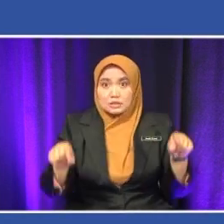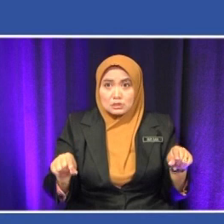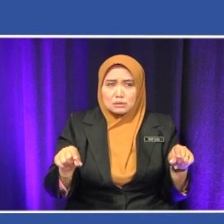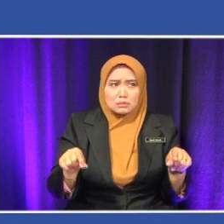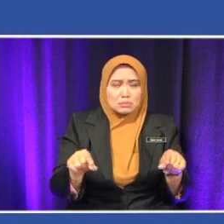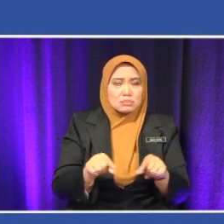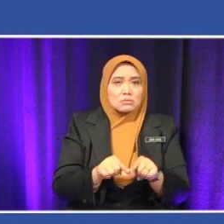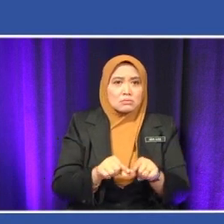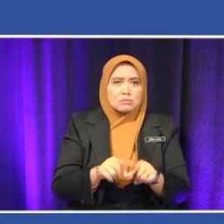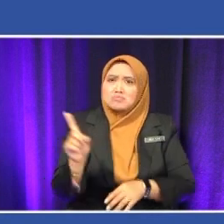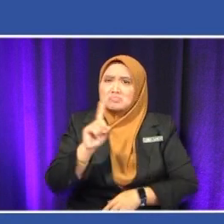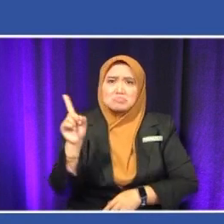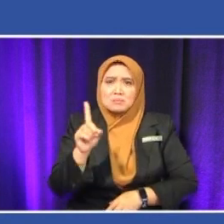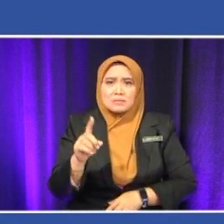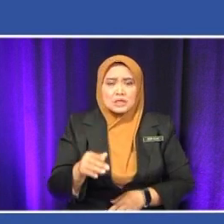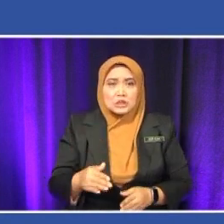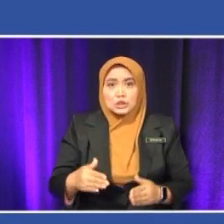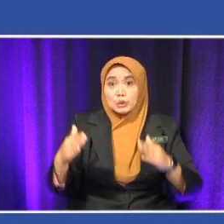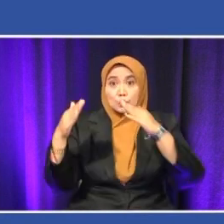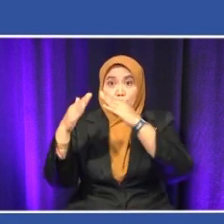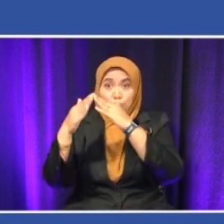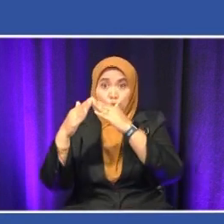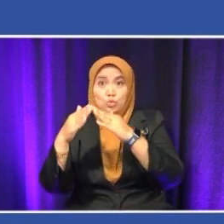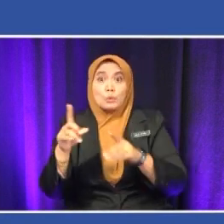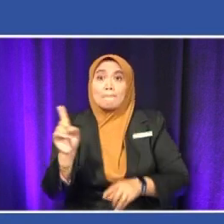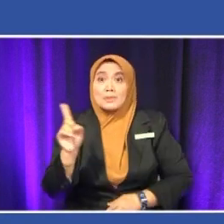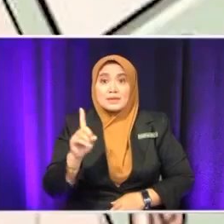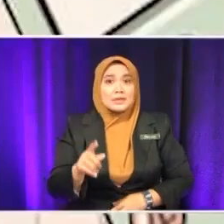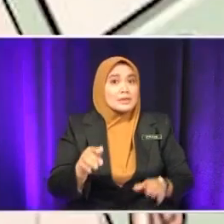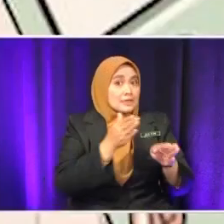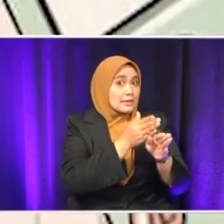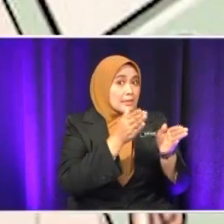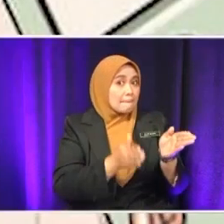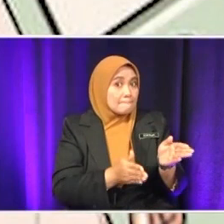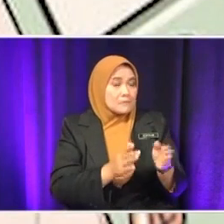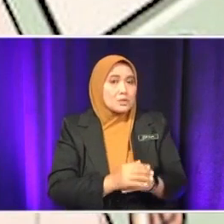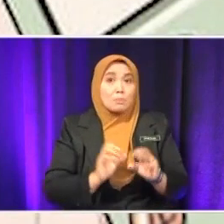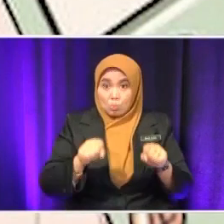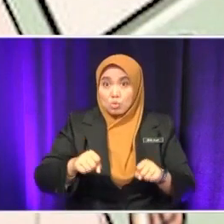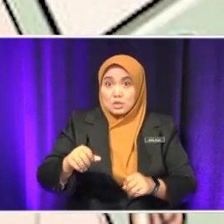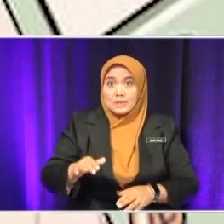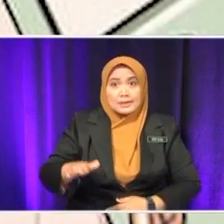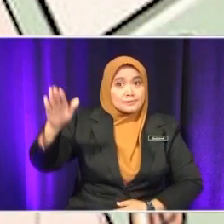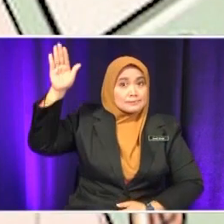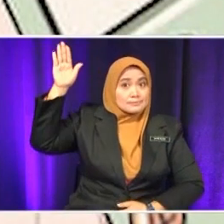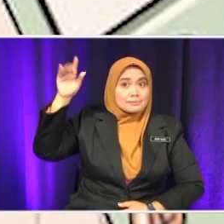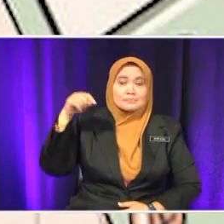yang mana bucu, yang mana tepi? Okey. Siapa nak jawab boleh angkat tangan. Boleh angkat tangan.